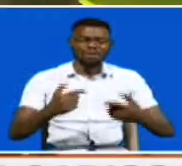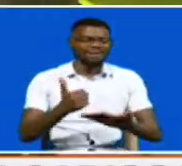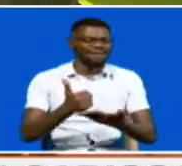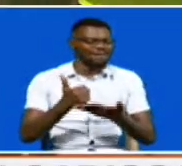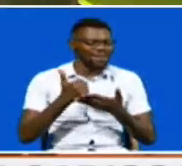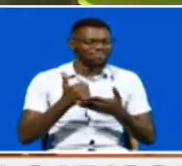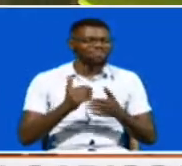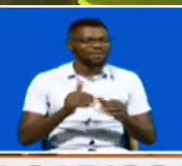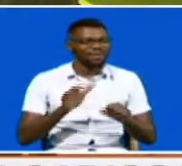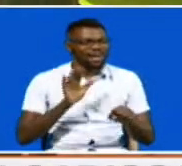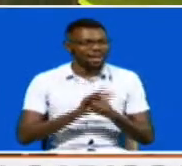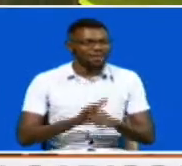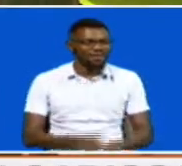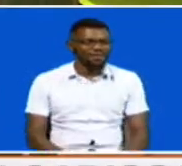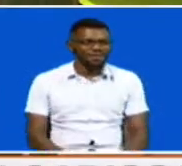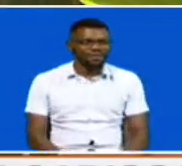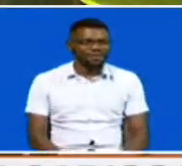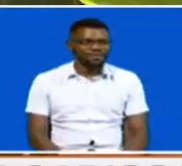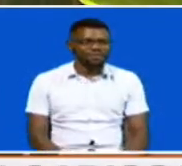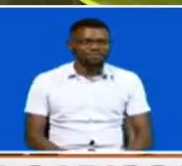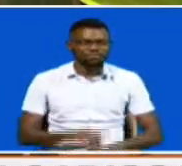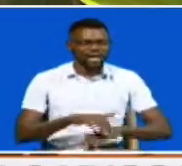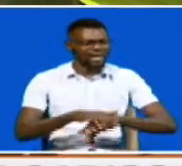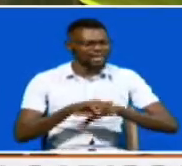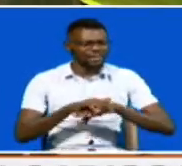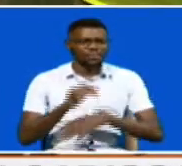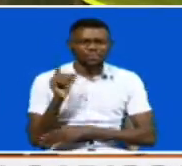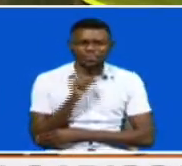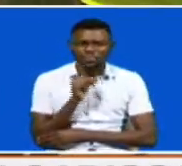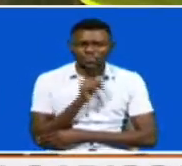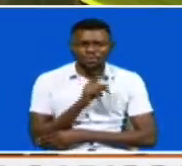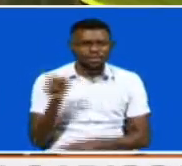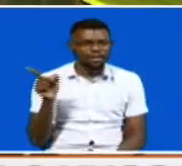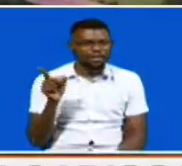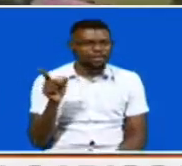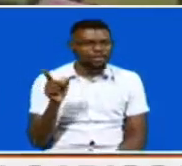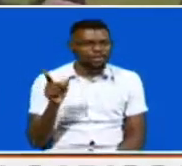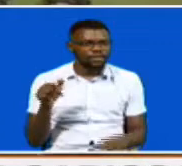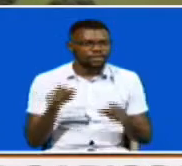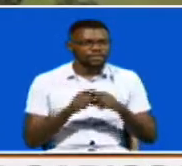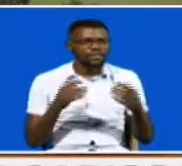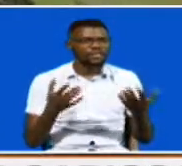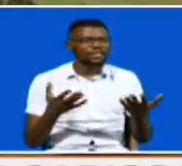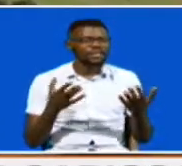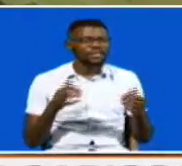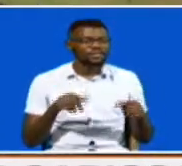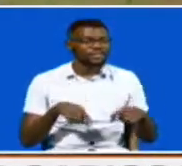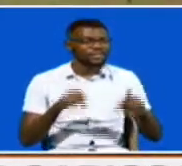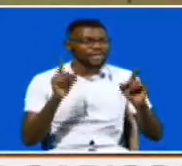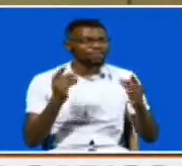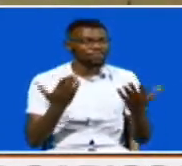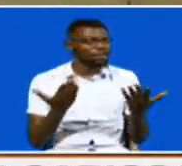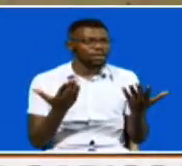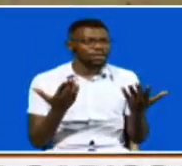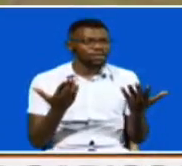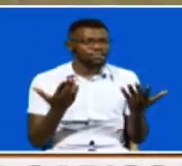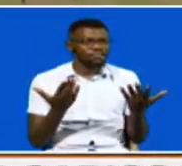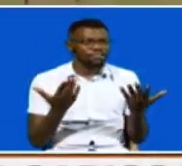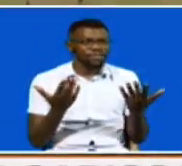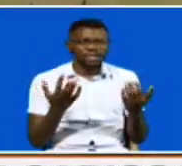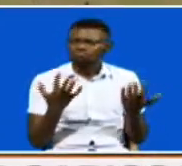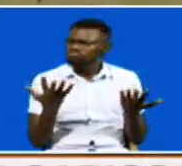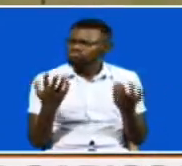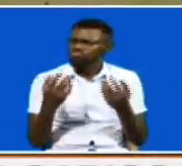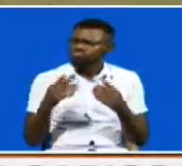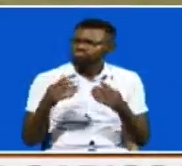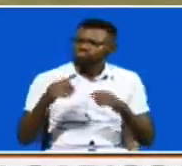lot. Ufasaha wa lugha ya Kiingereza unakupumbaza akili na kutaka kusikiza mengi kuhusu shule hiyo iliyo na